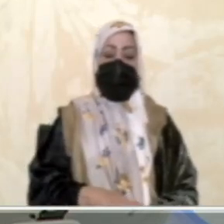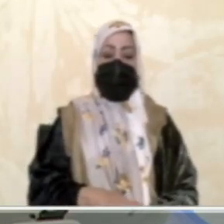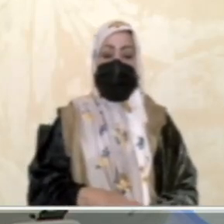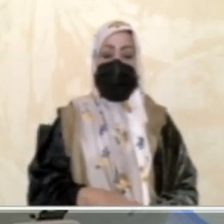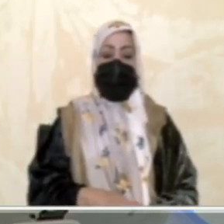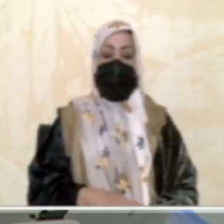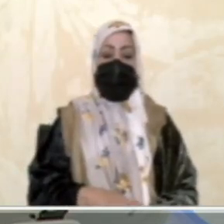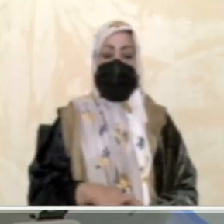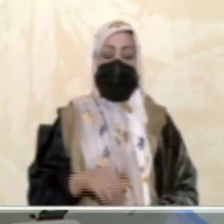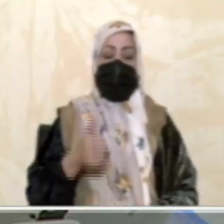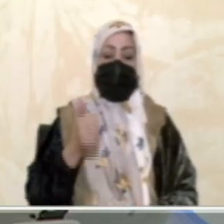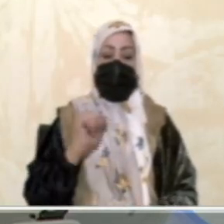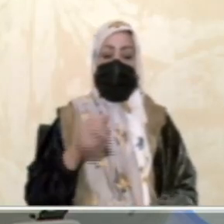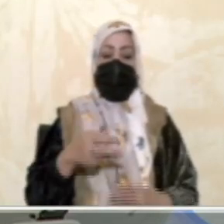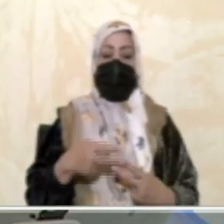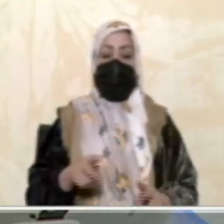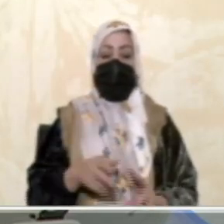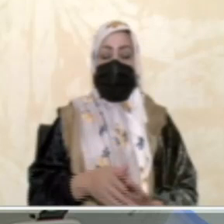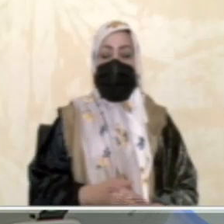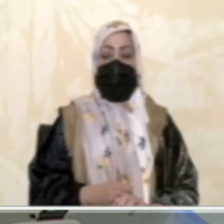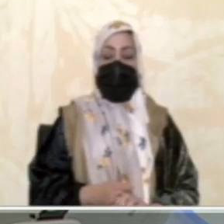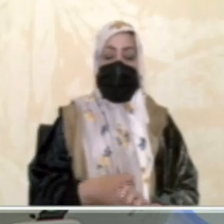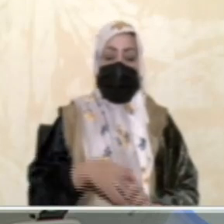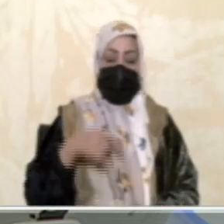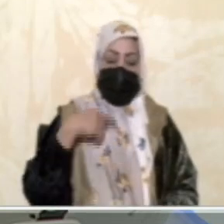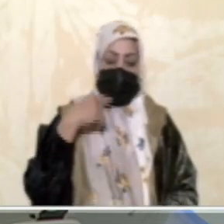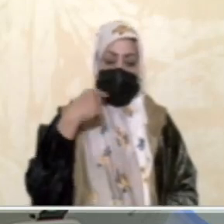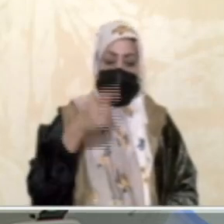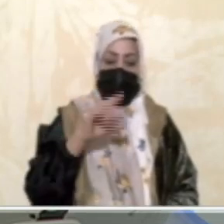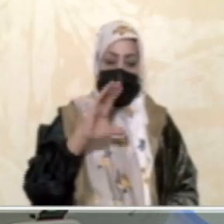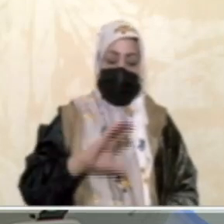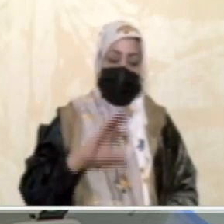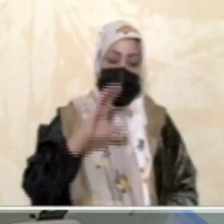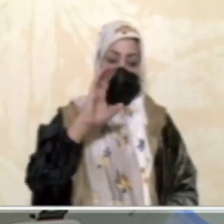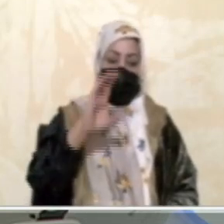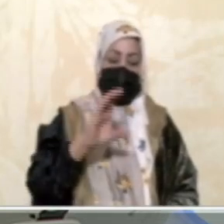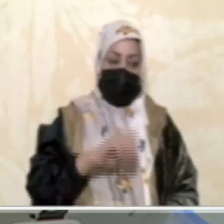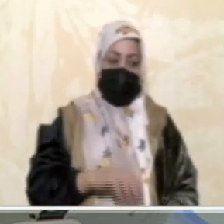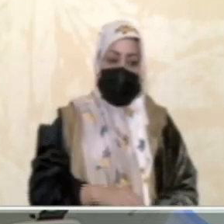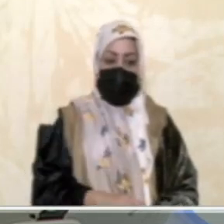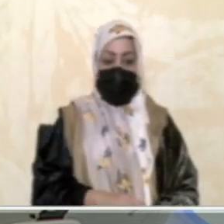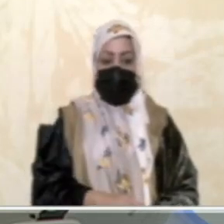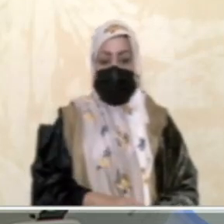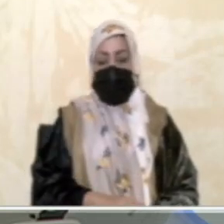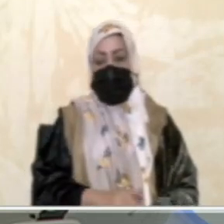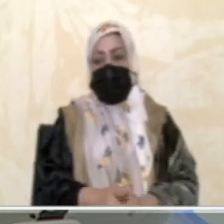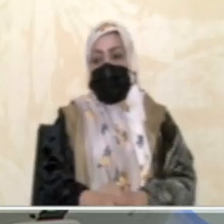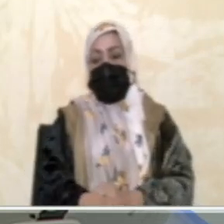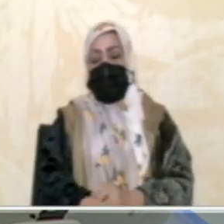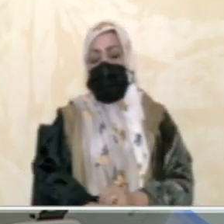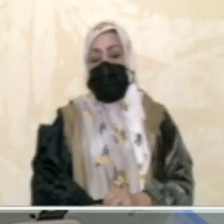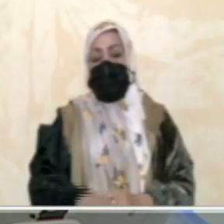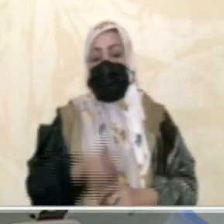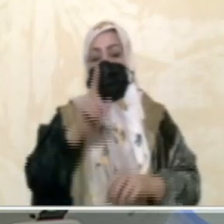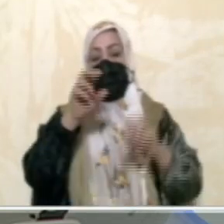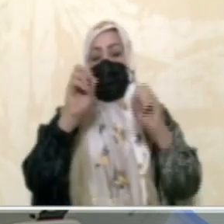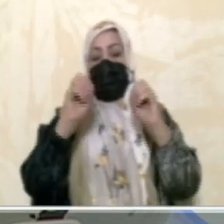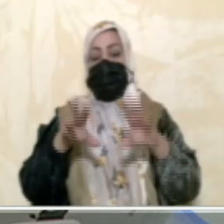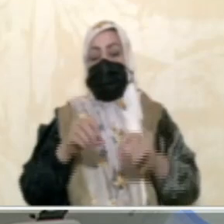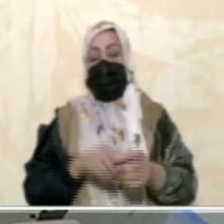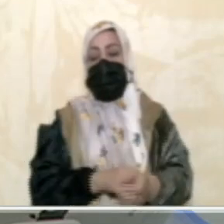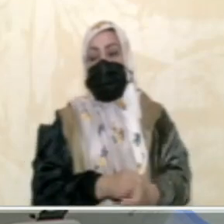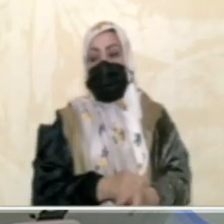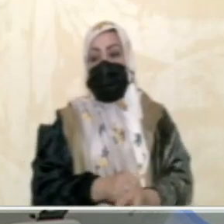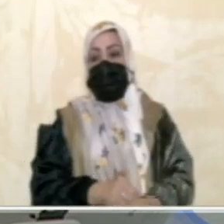تمام تسمع الجواب يا حاج ان شاء الله بارك الله فيك ماشي بارك الله فيك تقبل الله منا ومنكم ان شاء